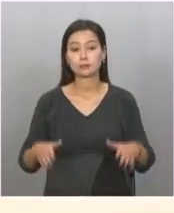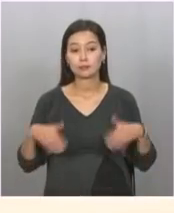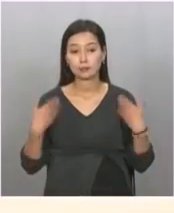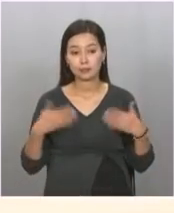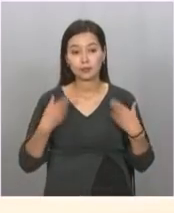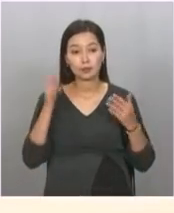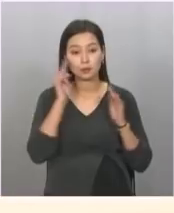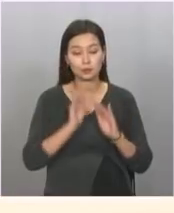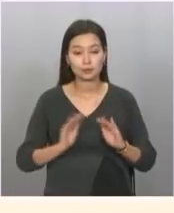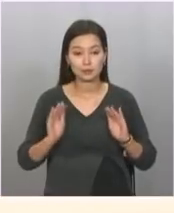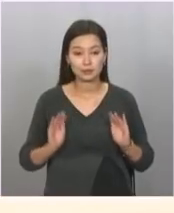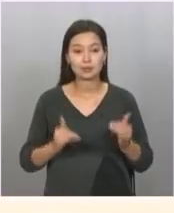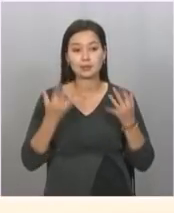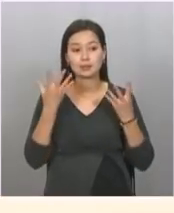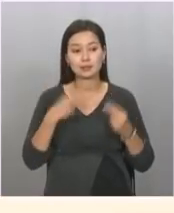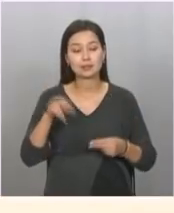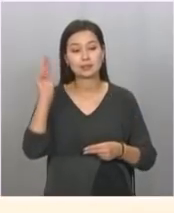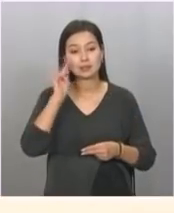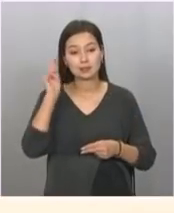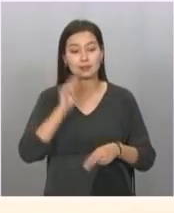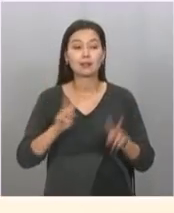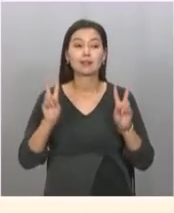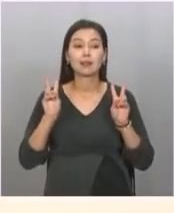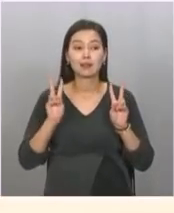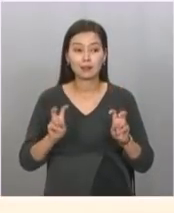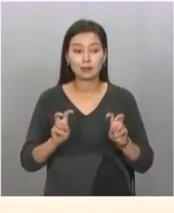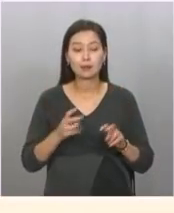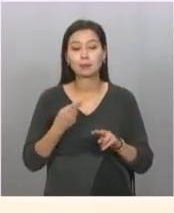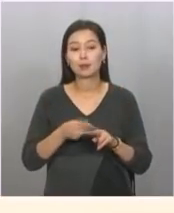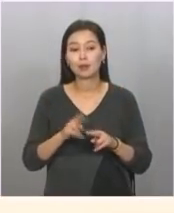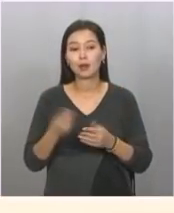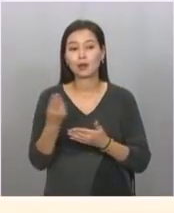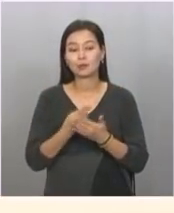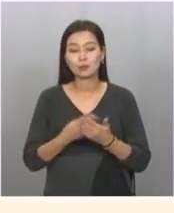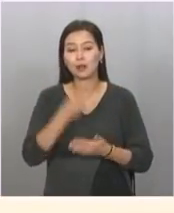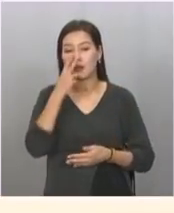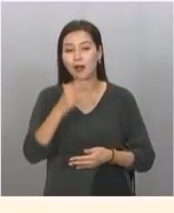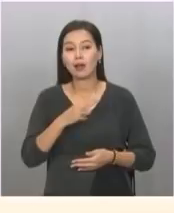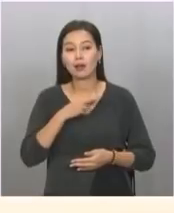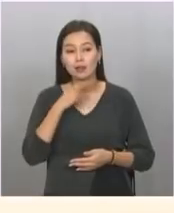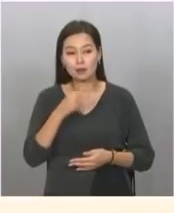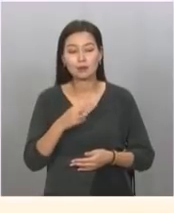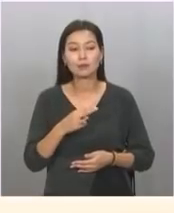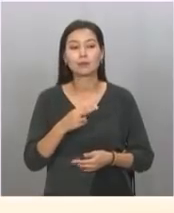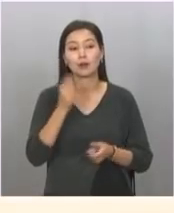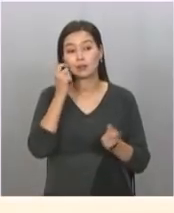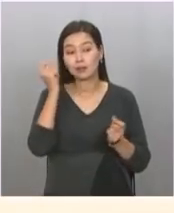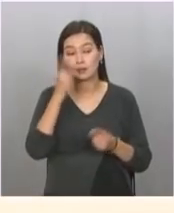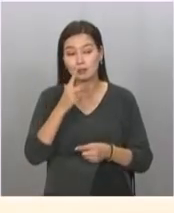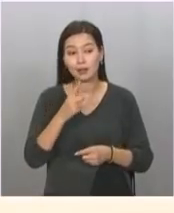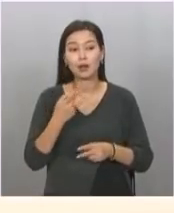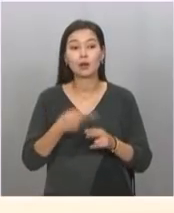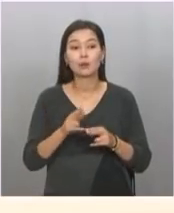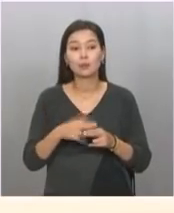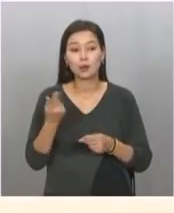Сәлеметсіздер ме, оқушылар? Бүгінгі сабағымыздың тақырбын мына суреттерге қарап болжап алайық.